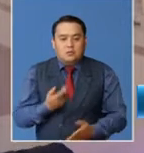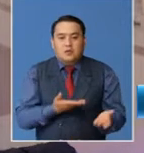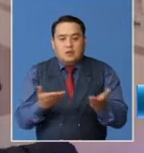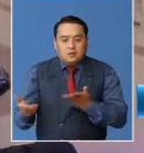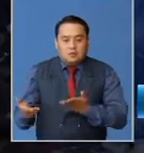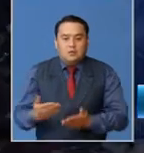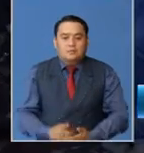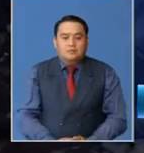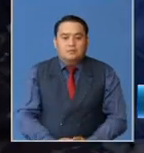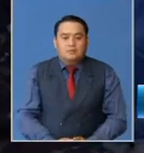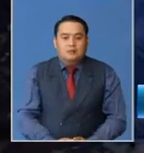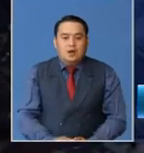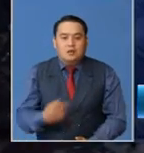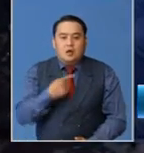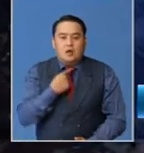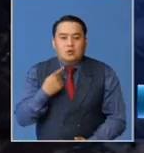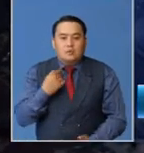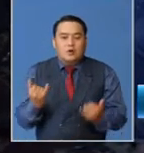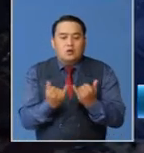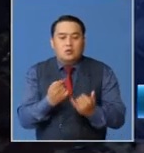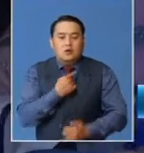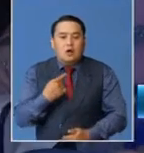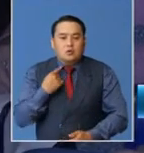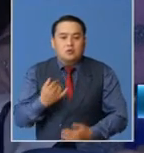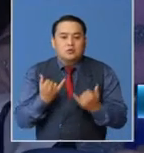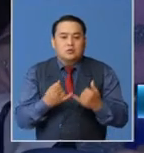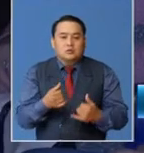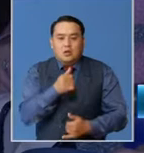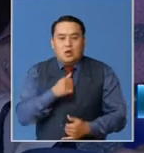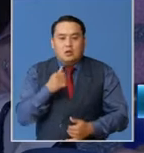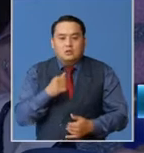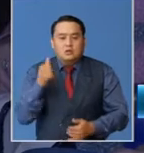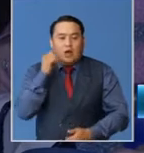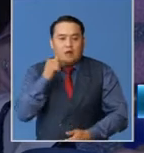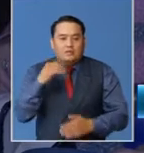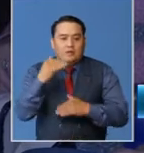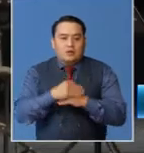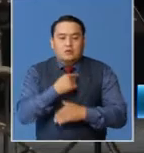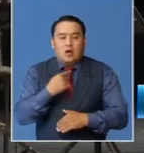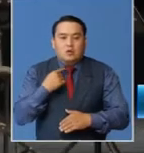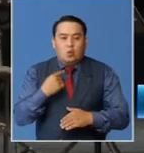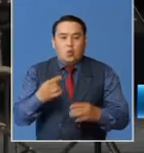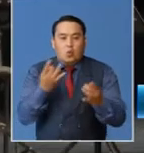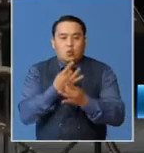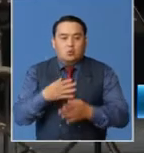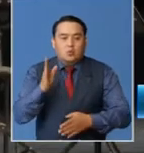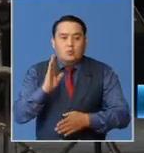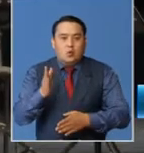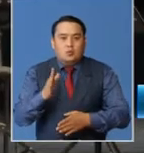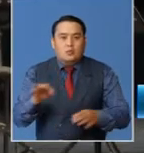вас посетить. Ждут талдыкурганцев и гостей областного центра сюрпризы и завтра. Вечером в областном дворце культуры